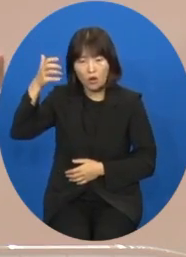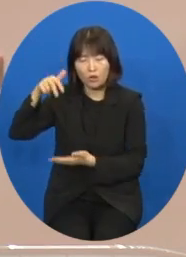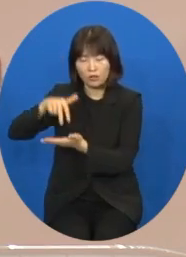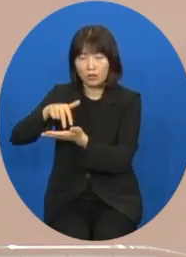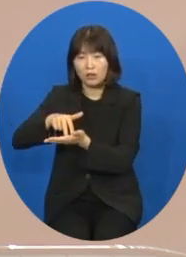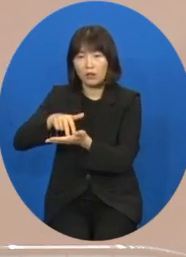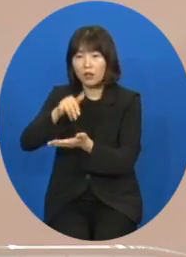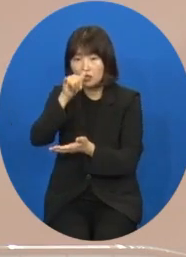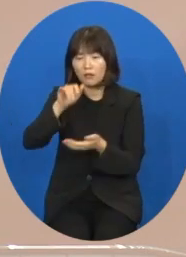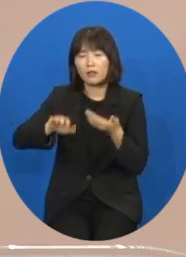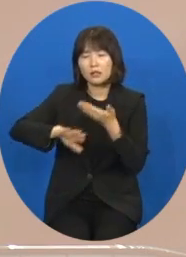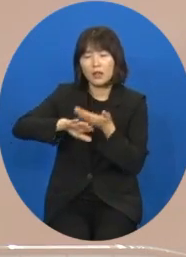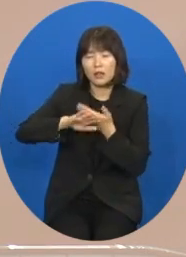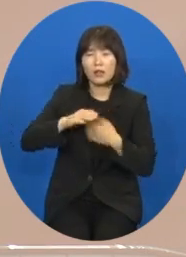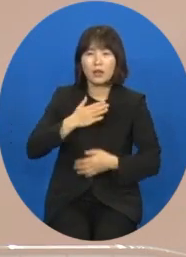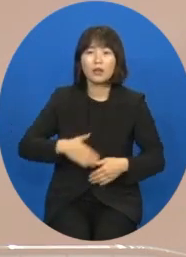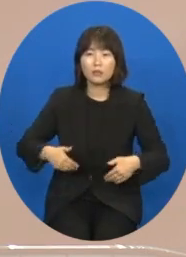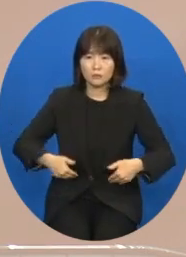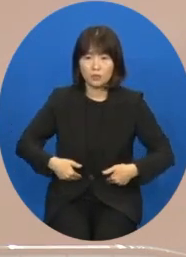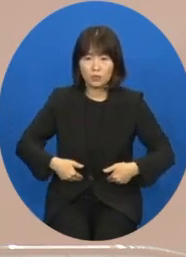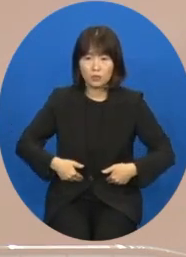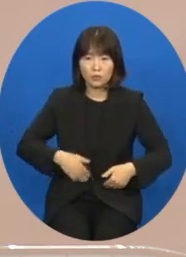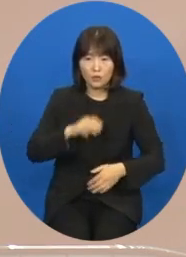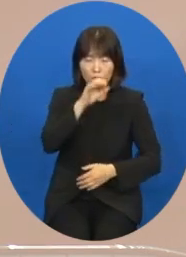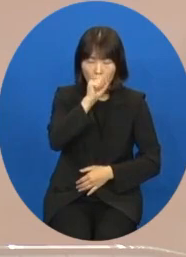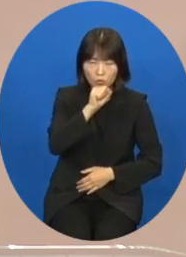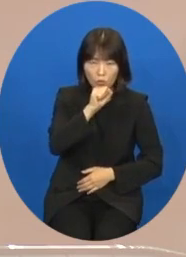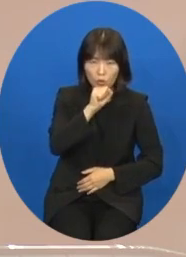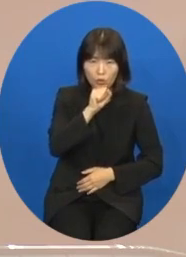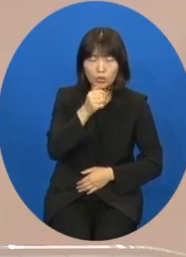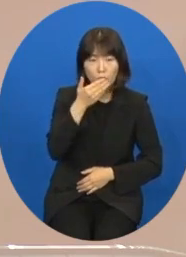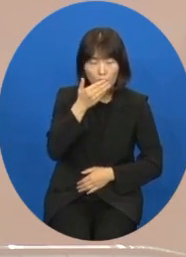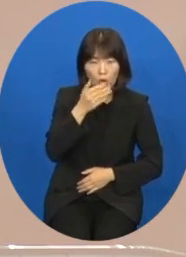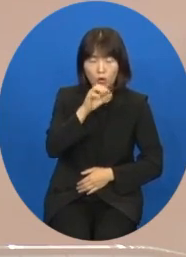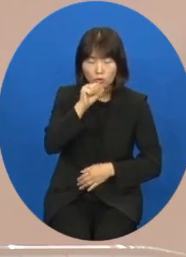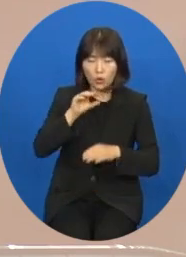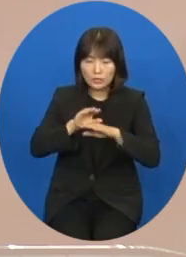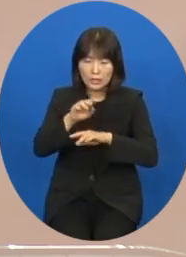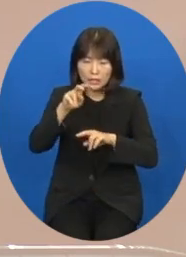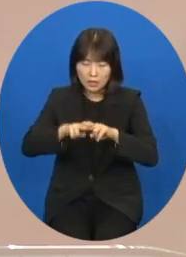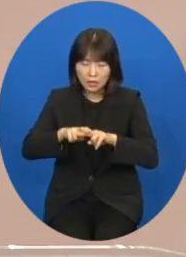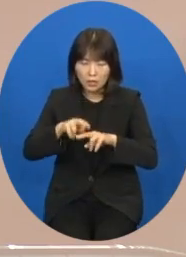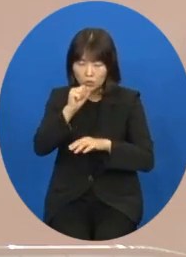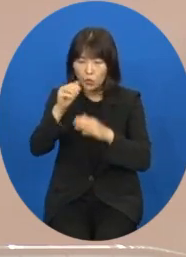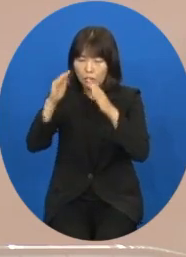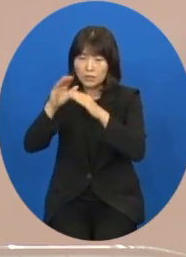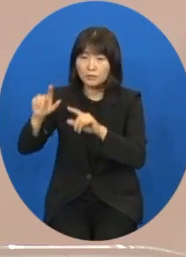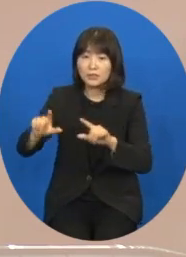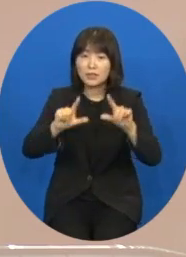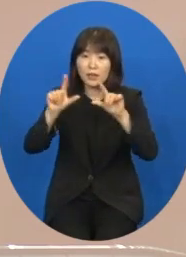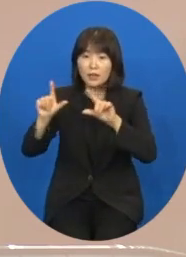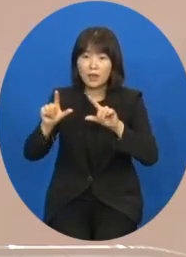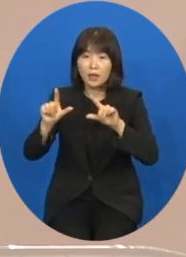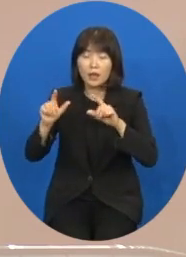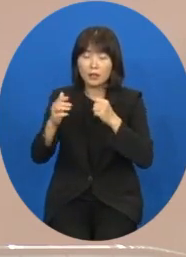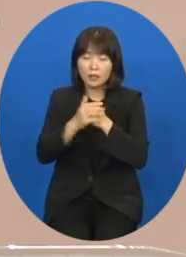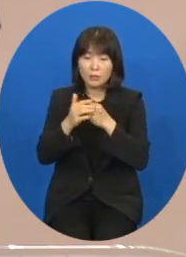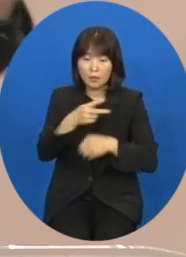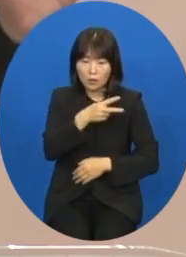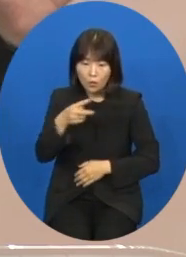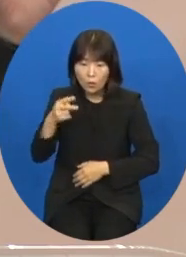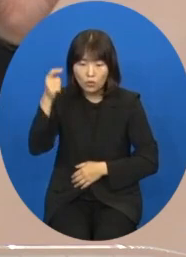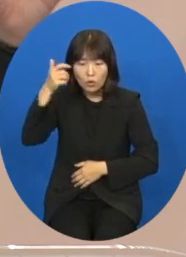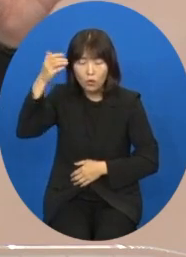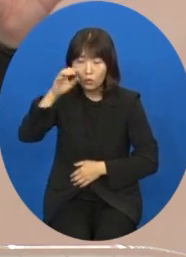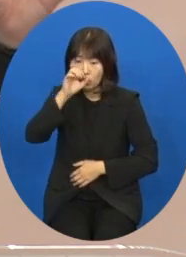합니다. 좋은 옷 입고 좋은 음식 먹고 좋은 차를 타고 좋은 집에 산다고 그 영혼도 그렇게 사는